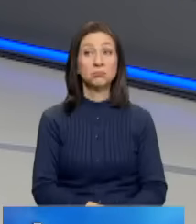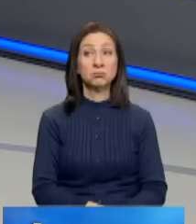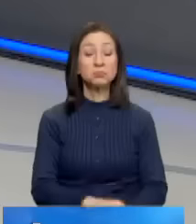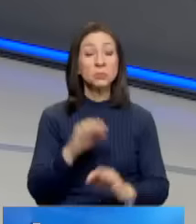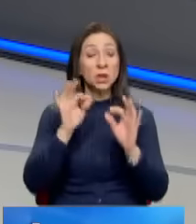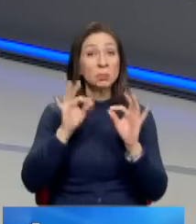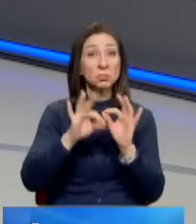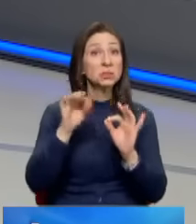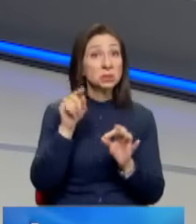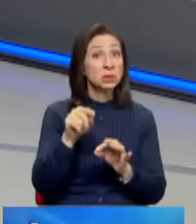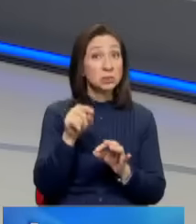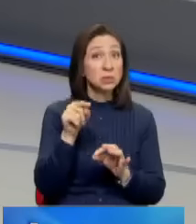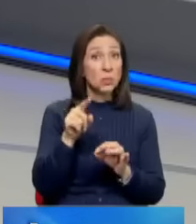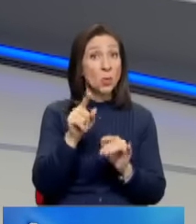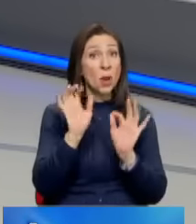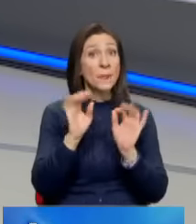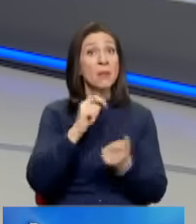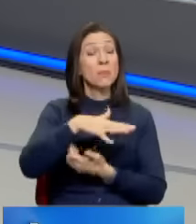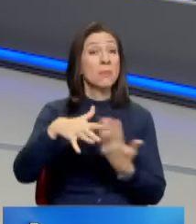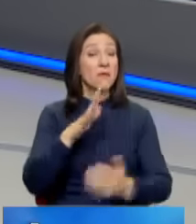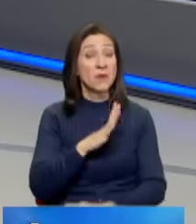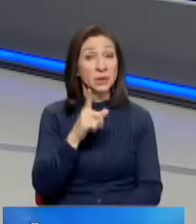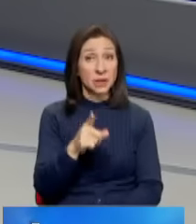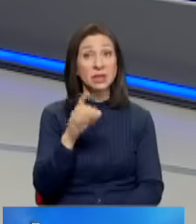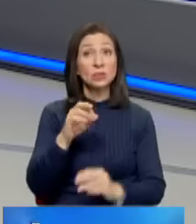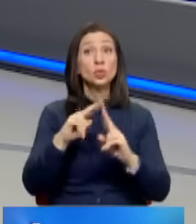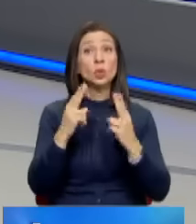Kuzey Kıbrıs Türk Cumhuriyeti'nde de böyle bir gerginlik vardı.